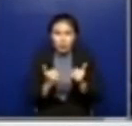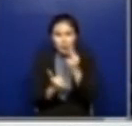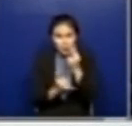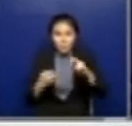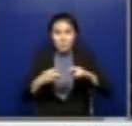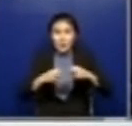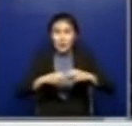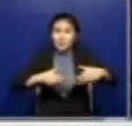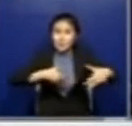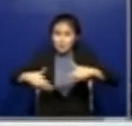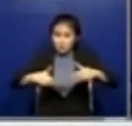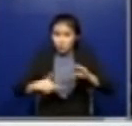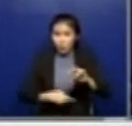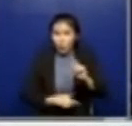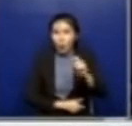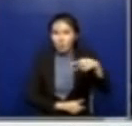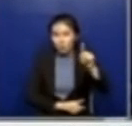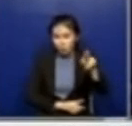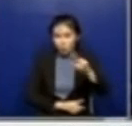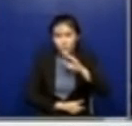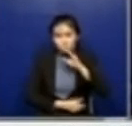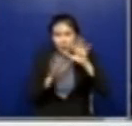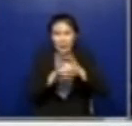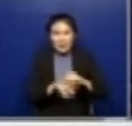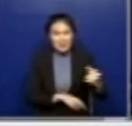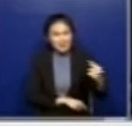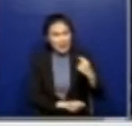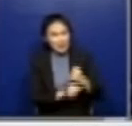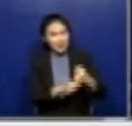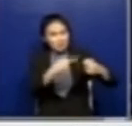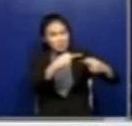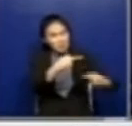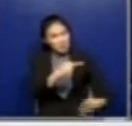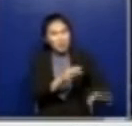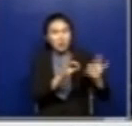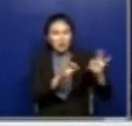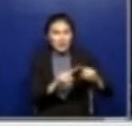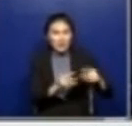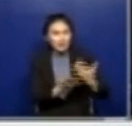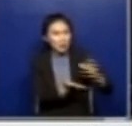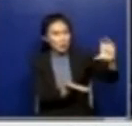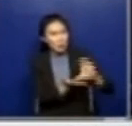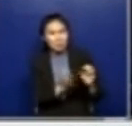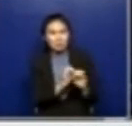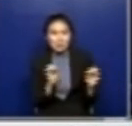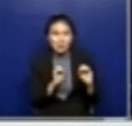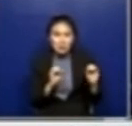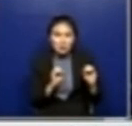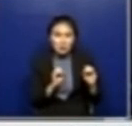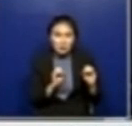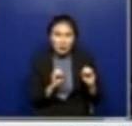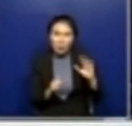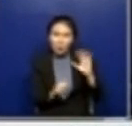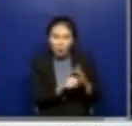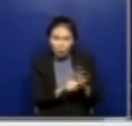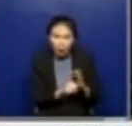เดือดร้อนของท้องถิ่นเวลาโอนภารกิจมางบประมาณไม่ตามมากำลังงบประมาณอุดหนุนก็ไม่พอเพ